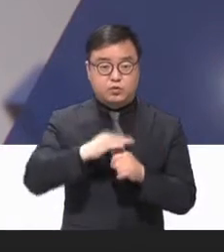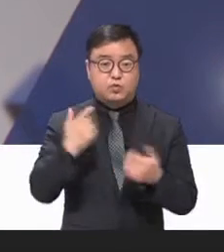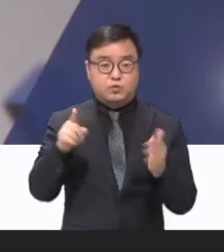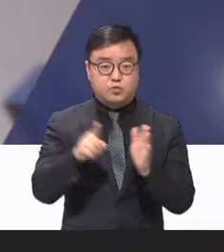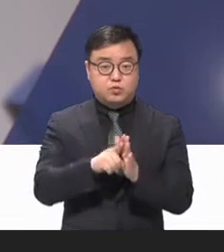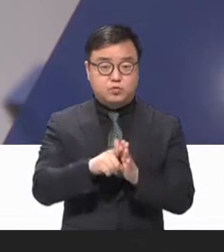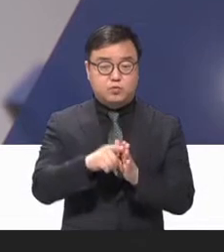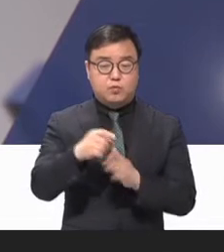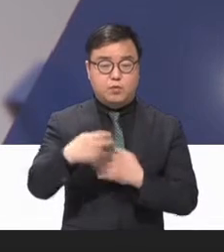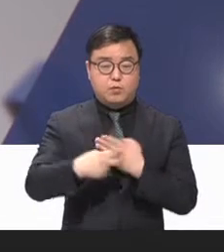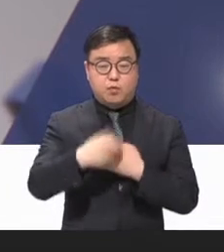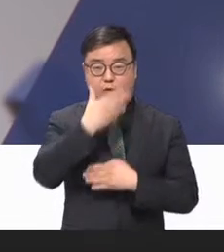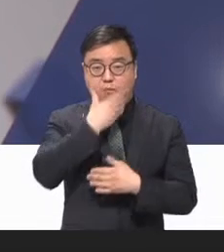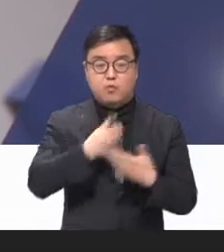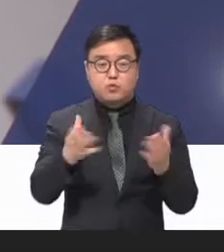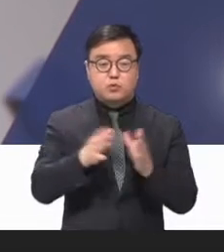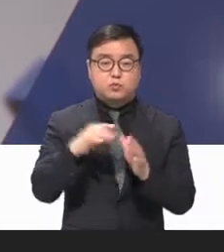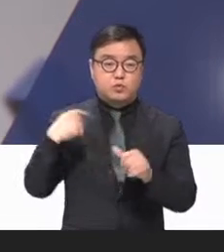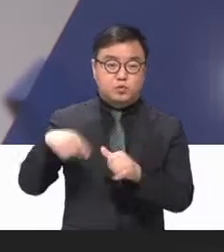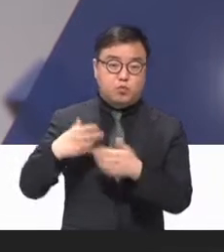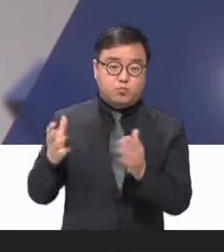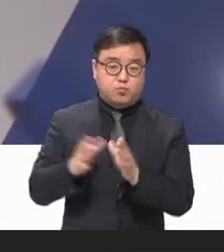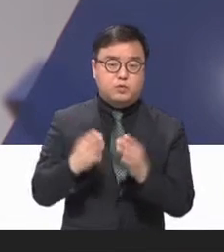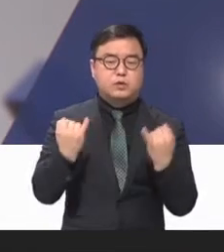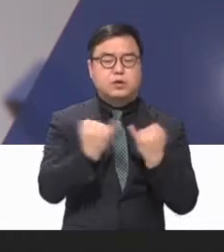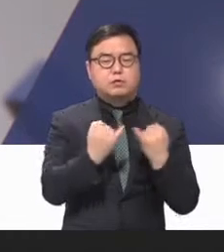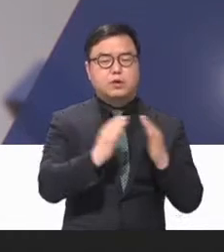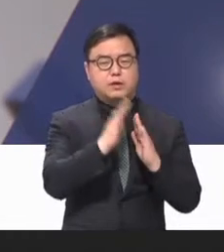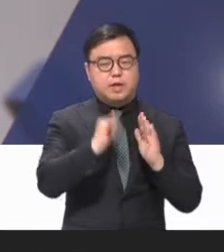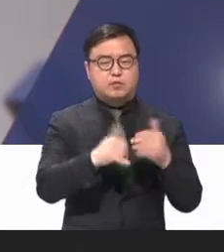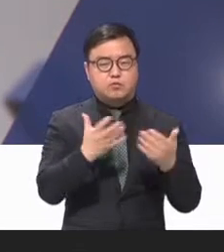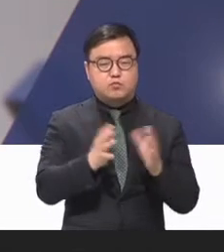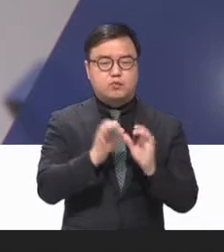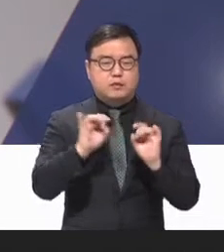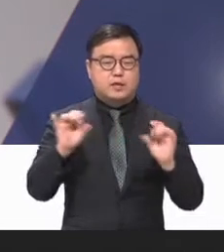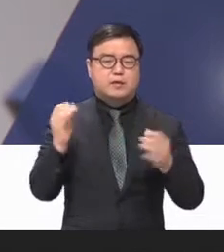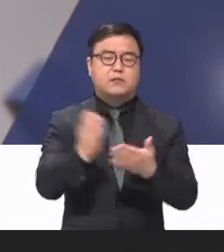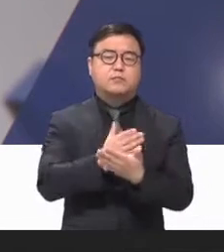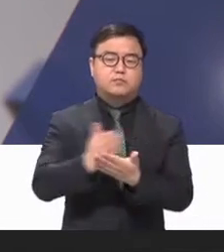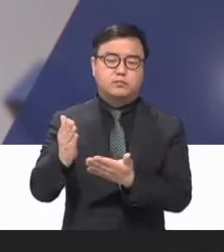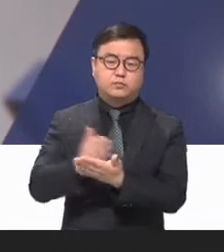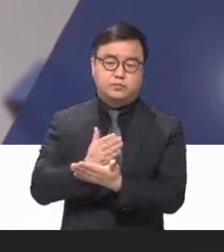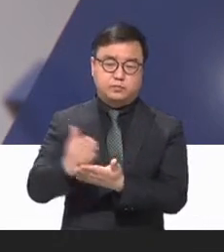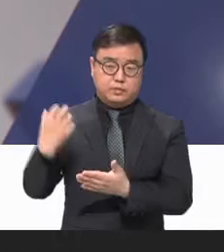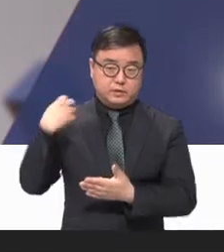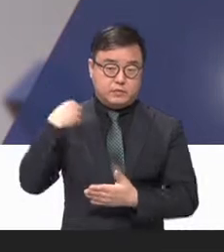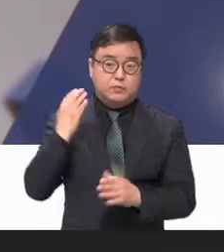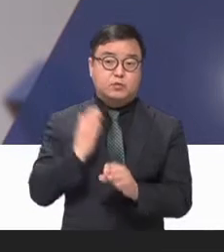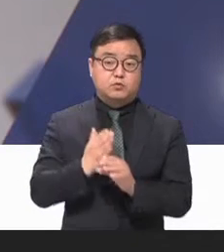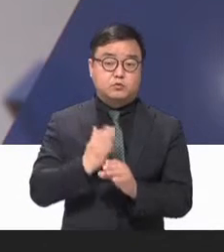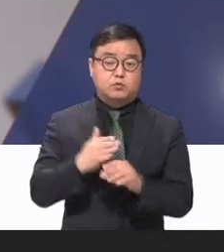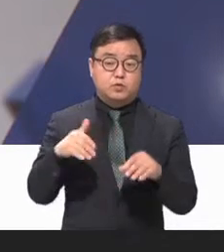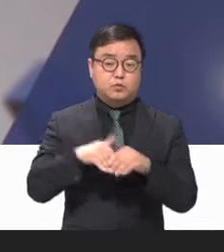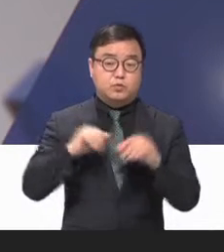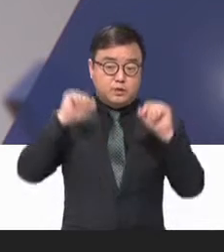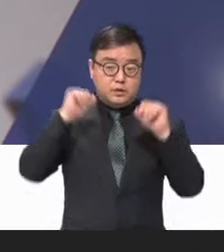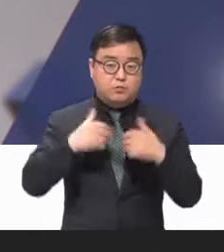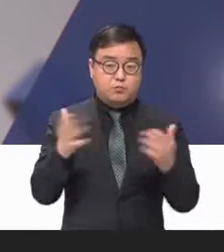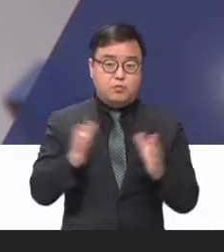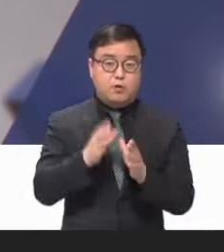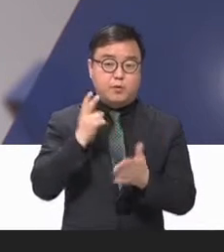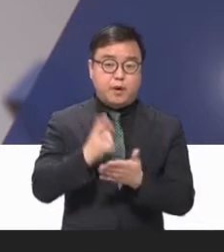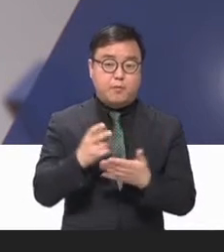정책은 보건복지부, 그다음에 교육부, 그리고 여성가족부 등으로 주무부처가 분산되어 있습니다. 네. 그리고 이뿐만 아니라 문체부라든지